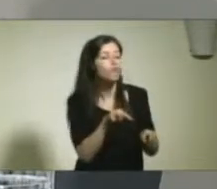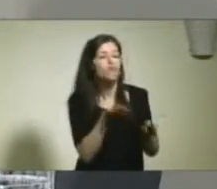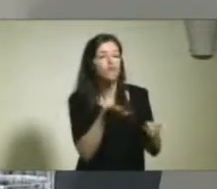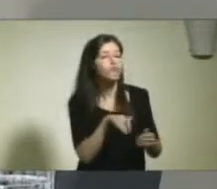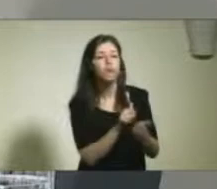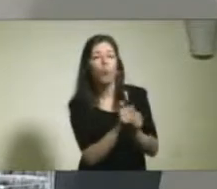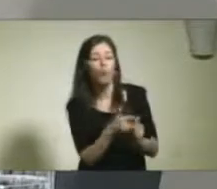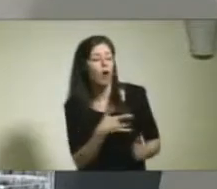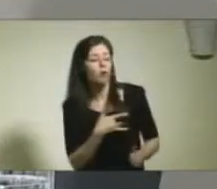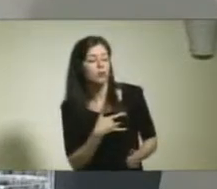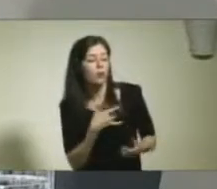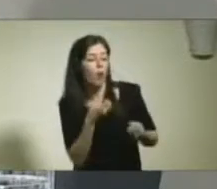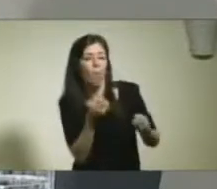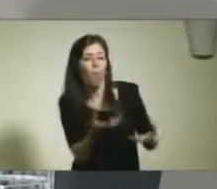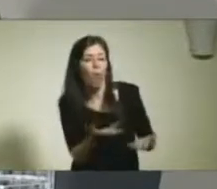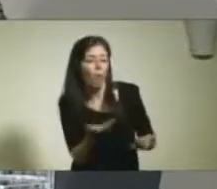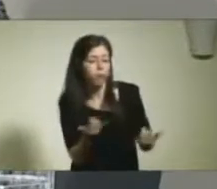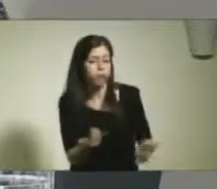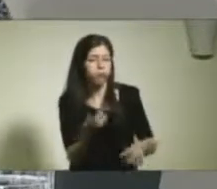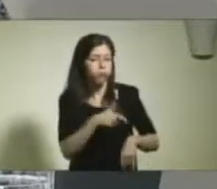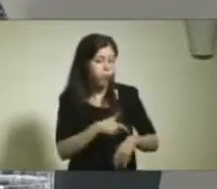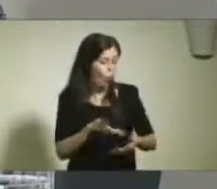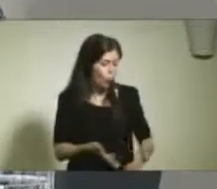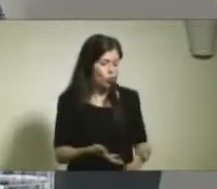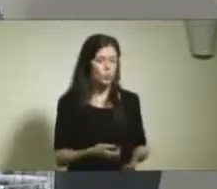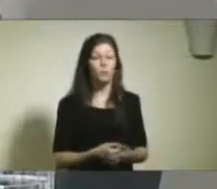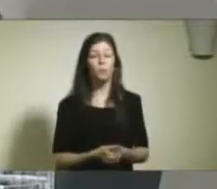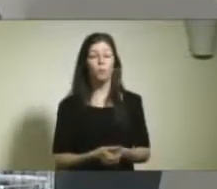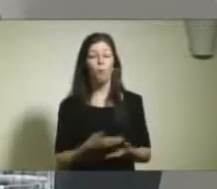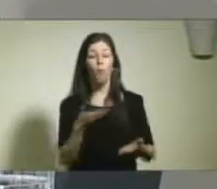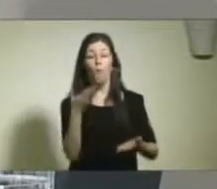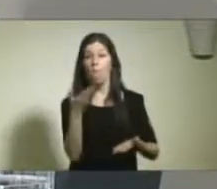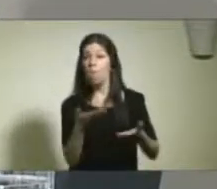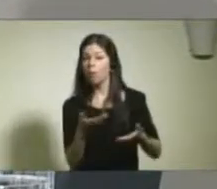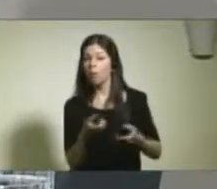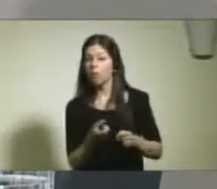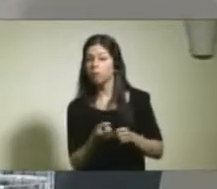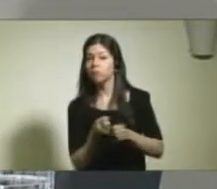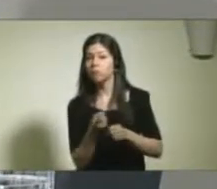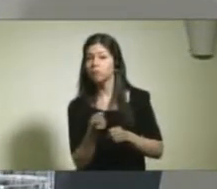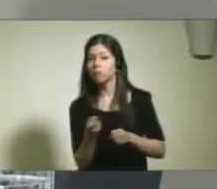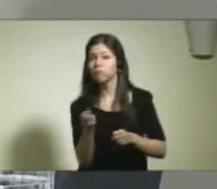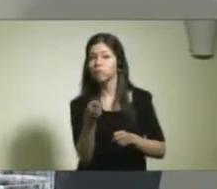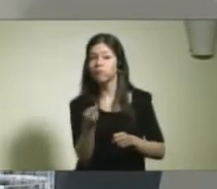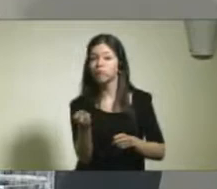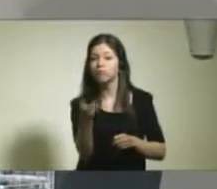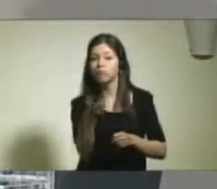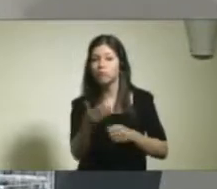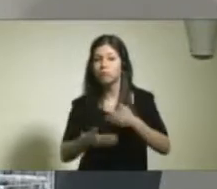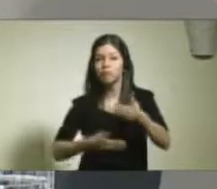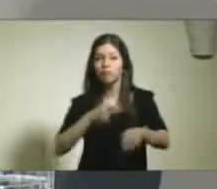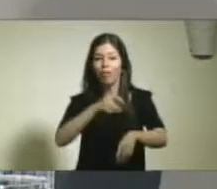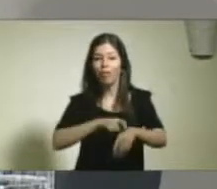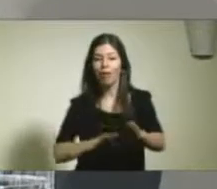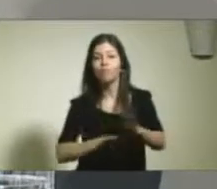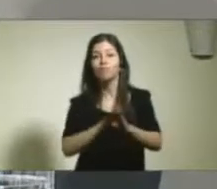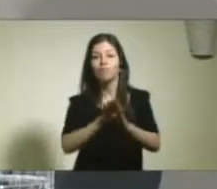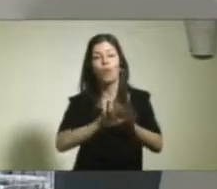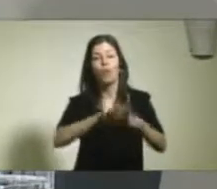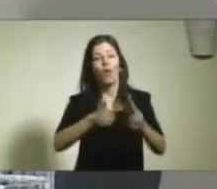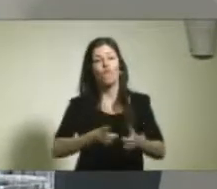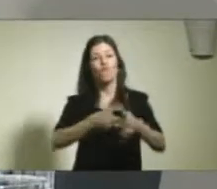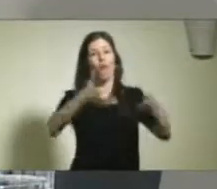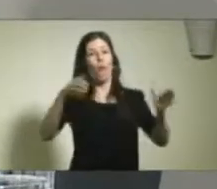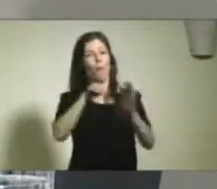concurrence à l'heure d'aujourd'hui. Peut-être que dans quelques années, si on continue notre pente ascendante, on pourra être une plus grosse banque.